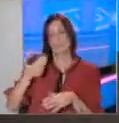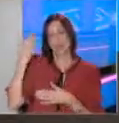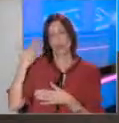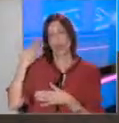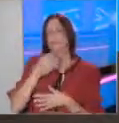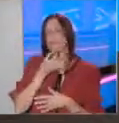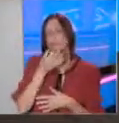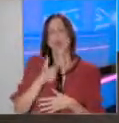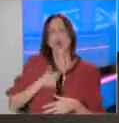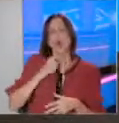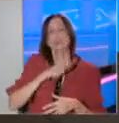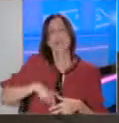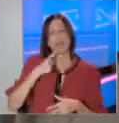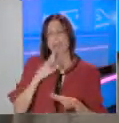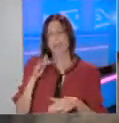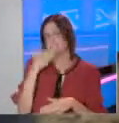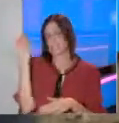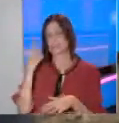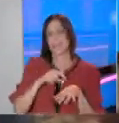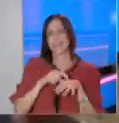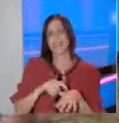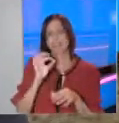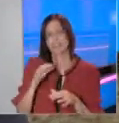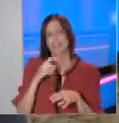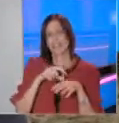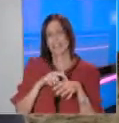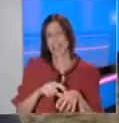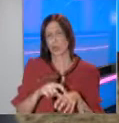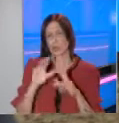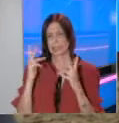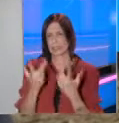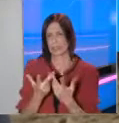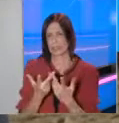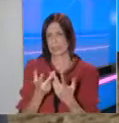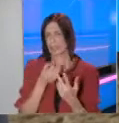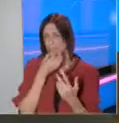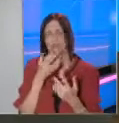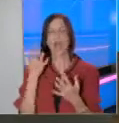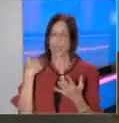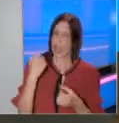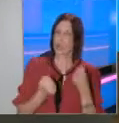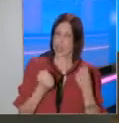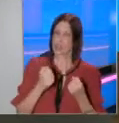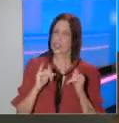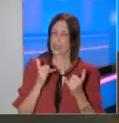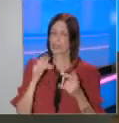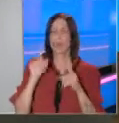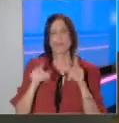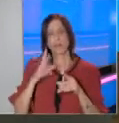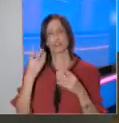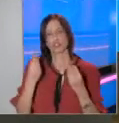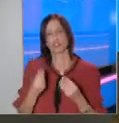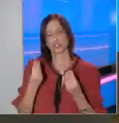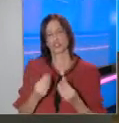טועה, ראש העירייה חולדאי אמר שאין מספיק מדריכים כדי שידריכו את הצוות. היה קושי, יש לפעמים עיכובים